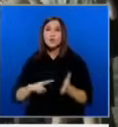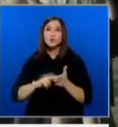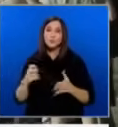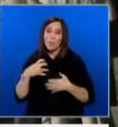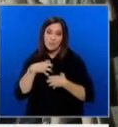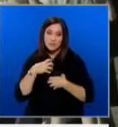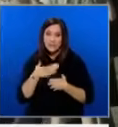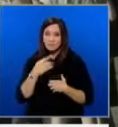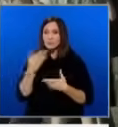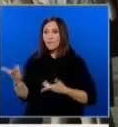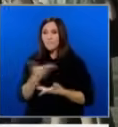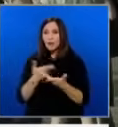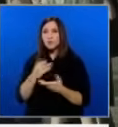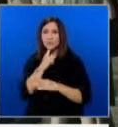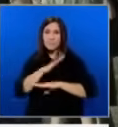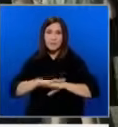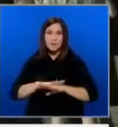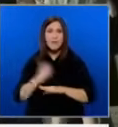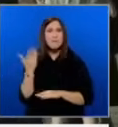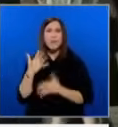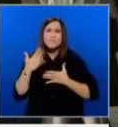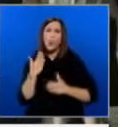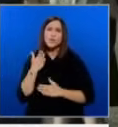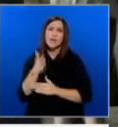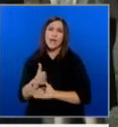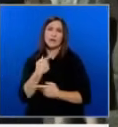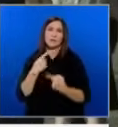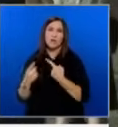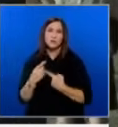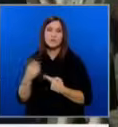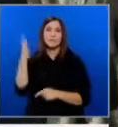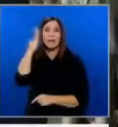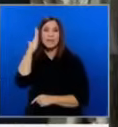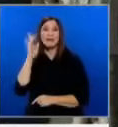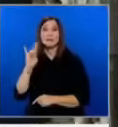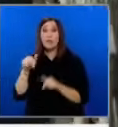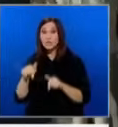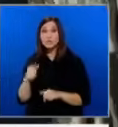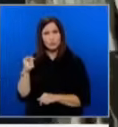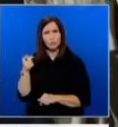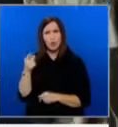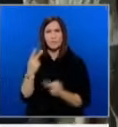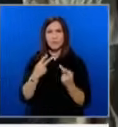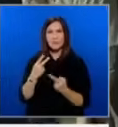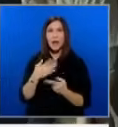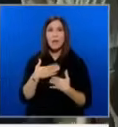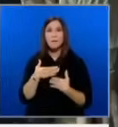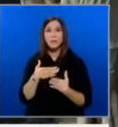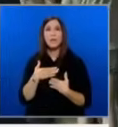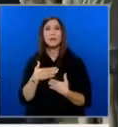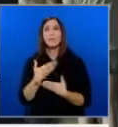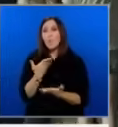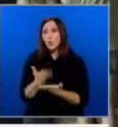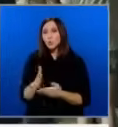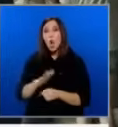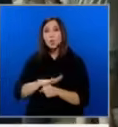Изключително притеснен съм за преговорите за примирие. Бях много директен в разговорите си с премиера Нетаняху днес и той ме разбра. Имаме положени